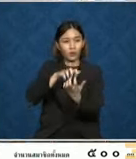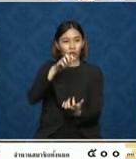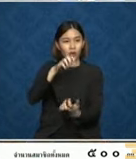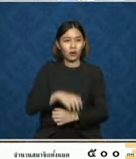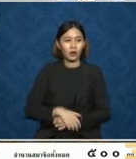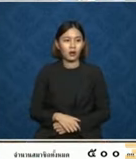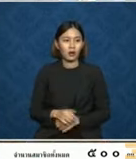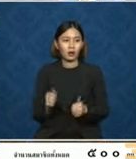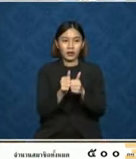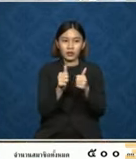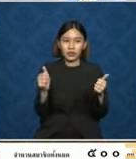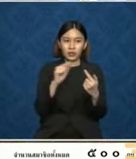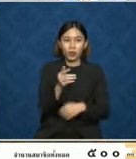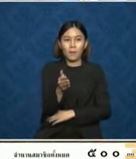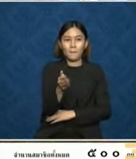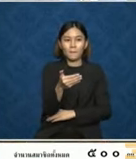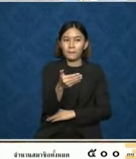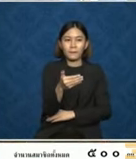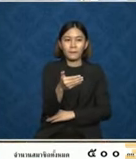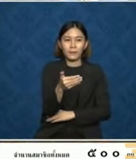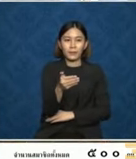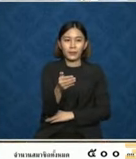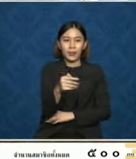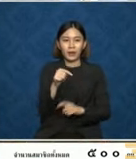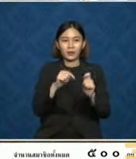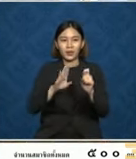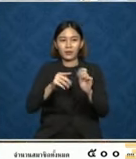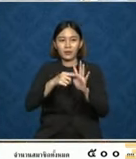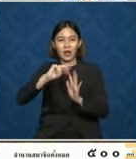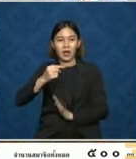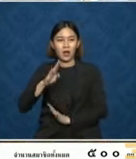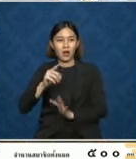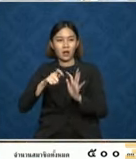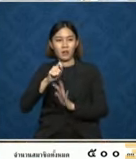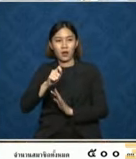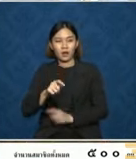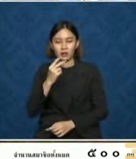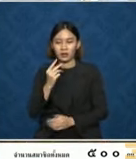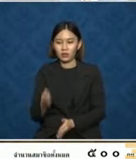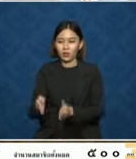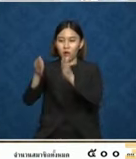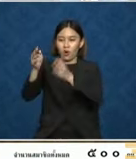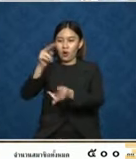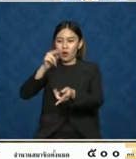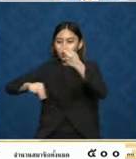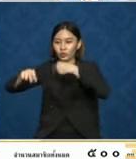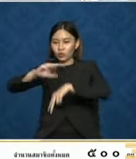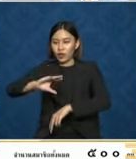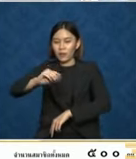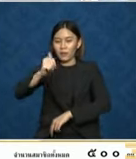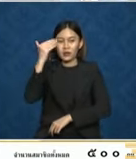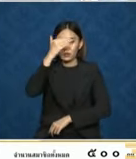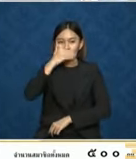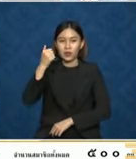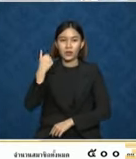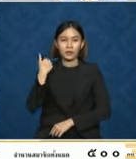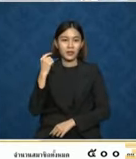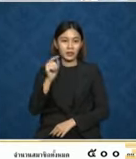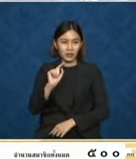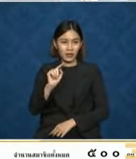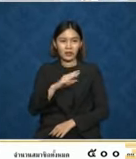ได้มีดีแค่ปลาสลิดของดีอำเภอบางบ่อนะคะหรือหอชมเมืองอันสวยงามแต่มีอีกอย่างค่ะท่านประธ